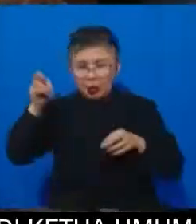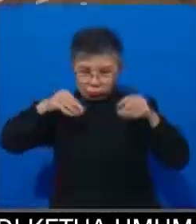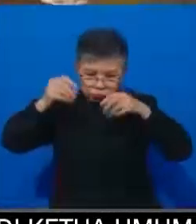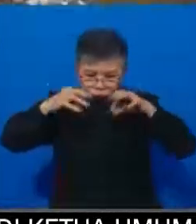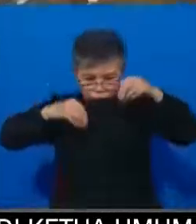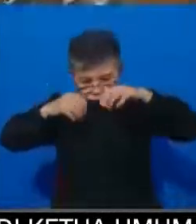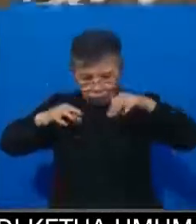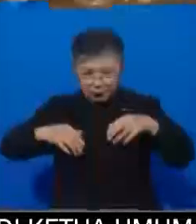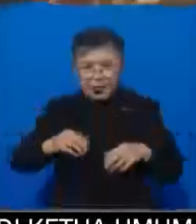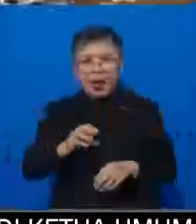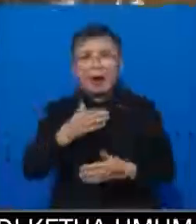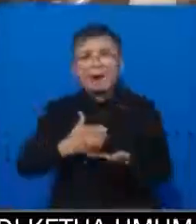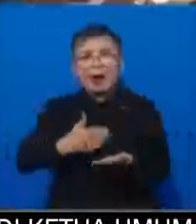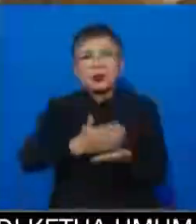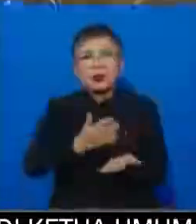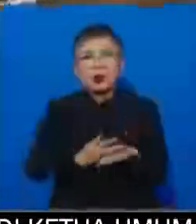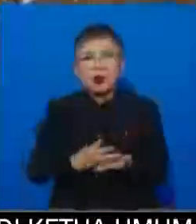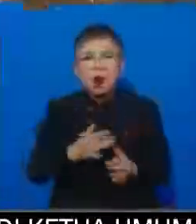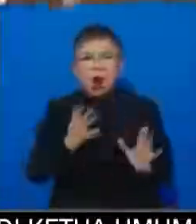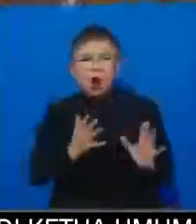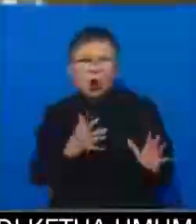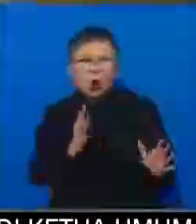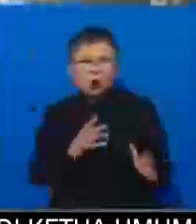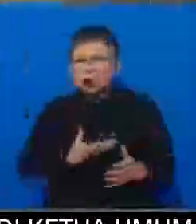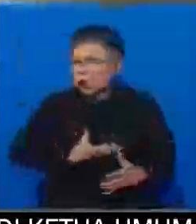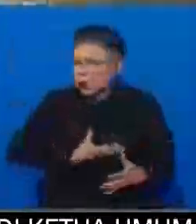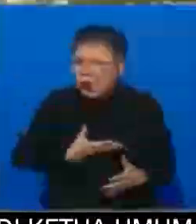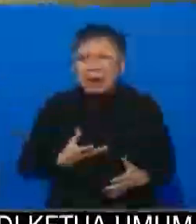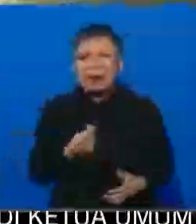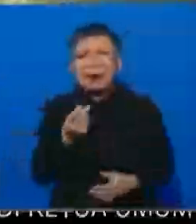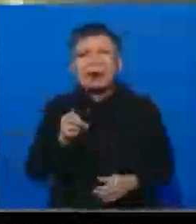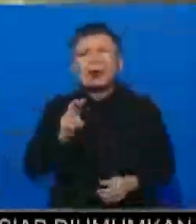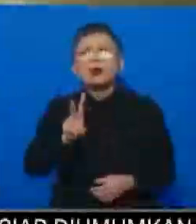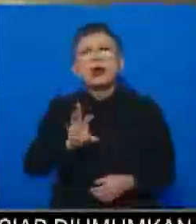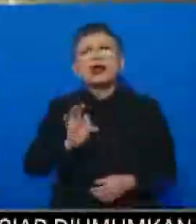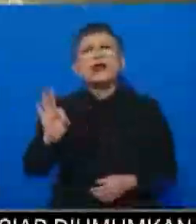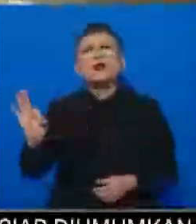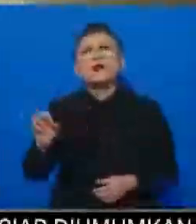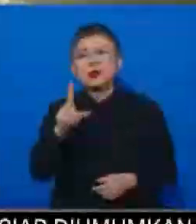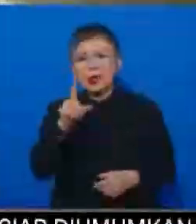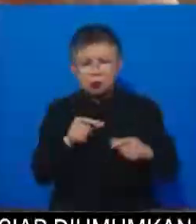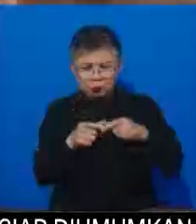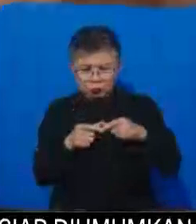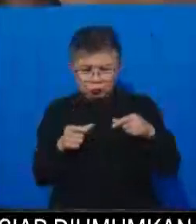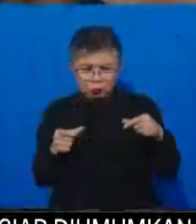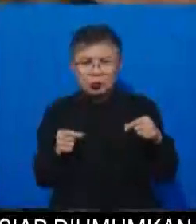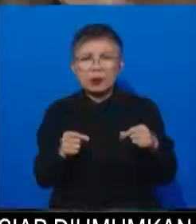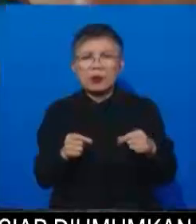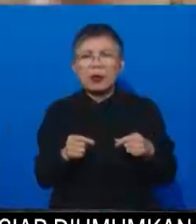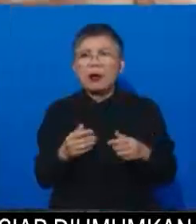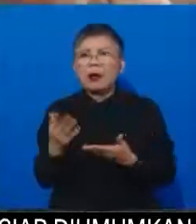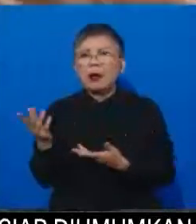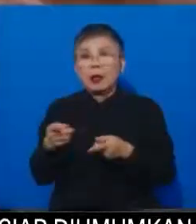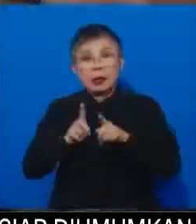rempah, martabak ini diburu warga. Apalagi harganya hanya Rp2.000 per potong. Pasangan Kamsul